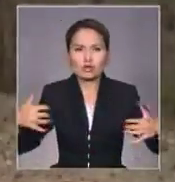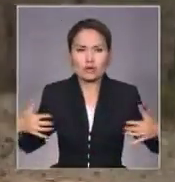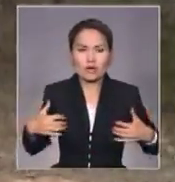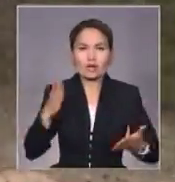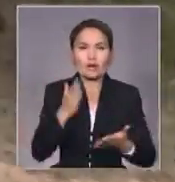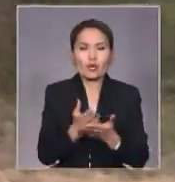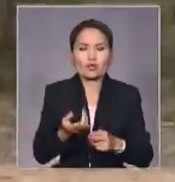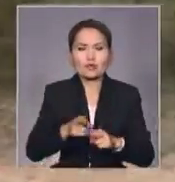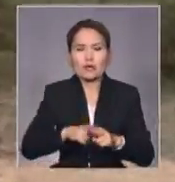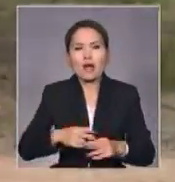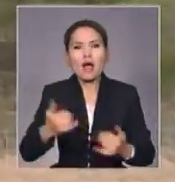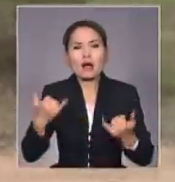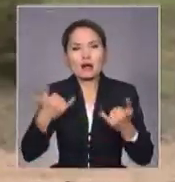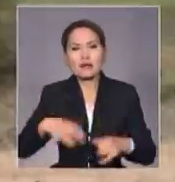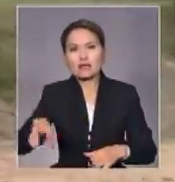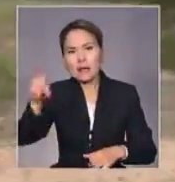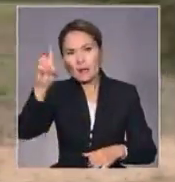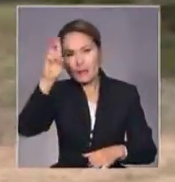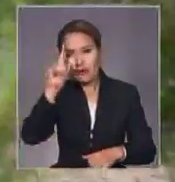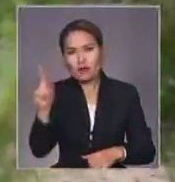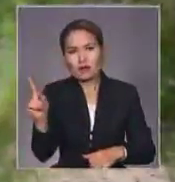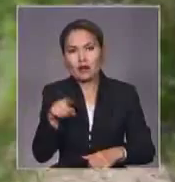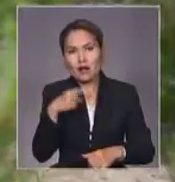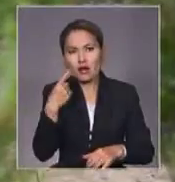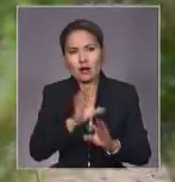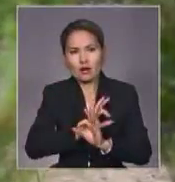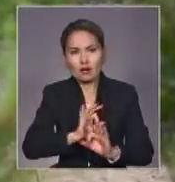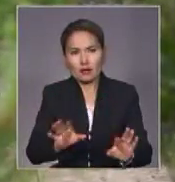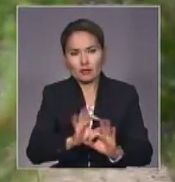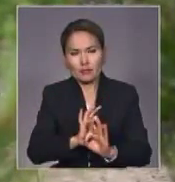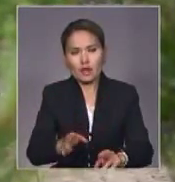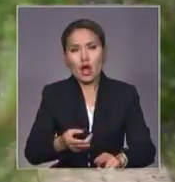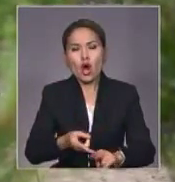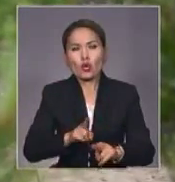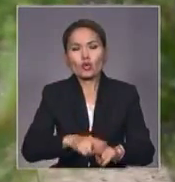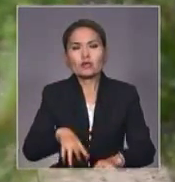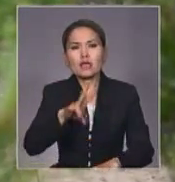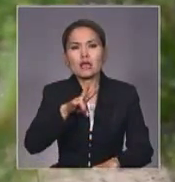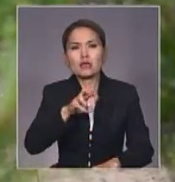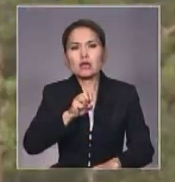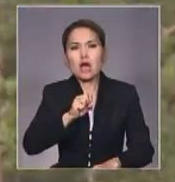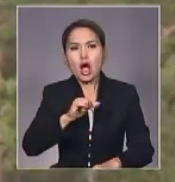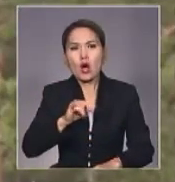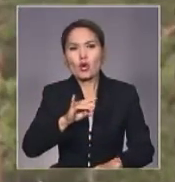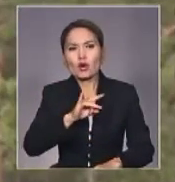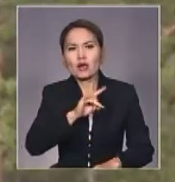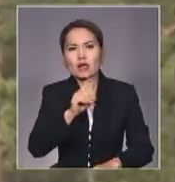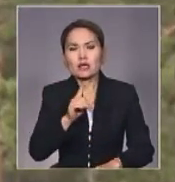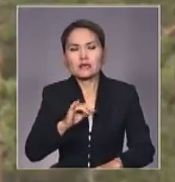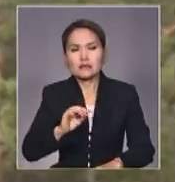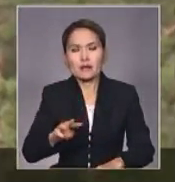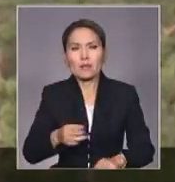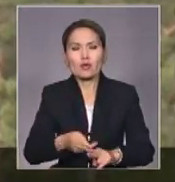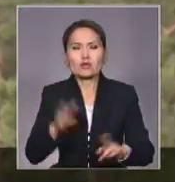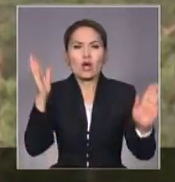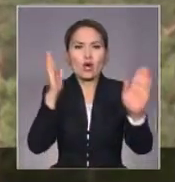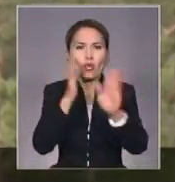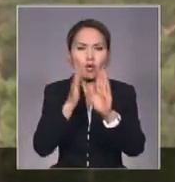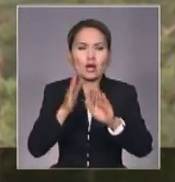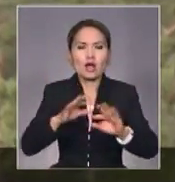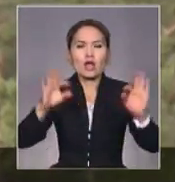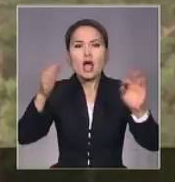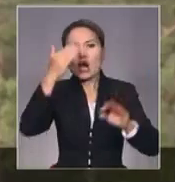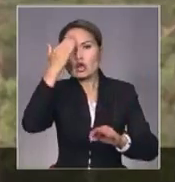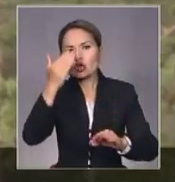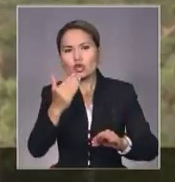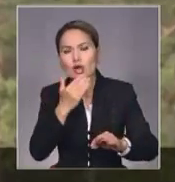дейді мемлекеттік инспектор Рақан Бекенов. Біздің осы Наурызым қорығына осы көктем кездерінде, күз кездерінде мынау бұрында